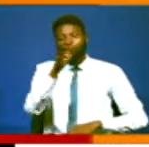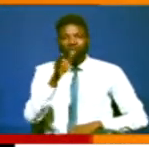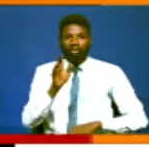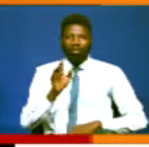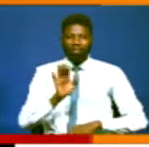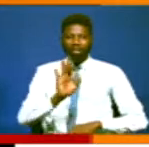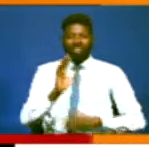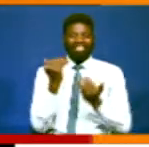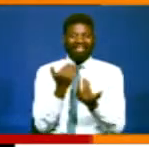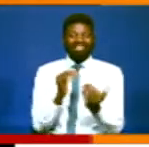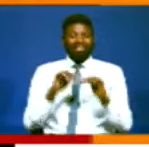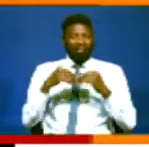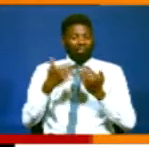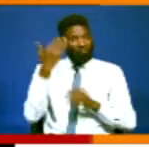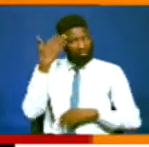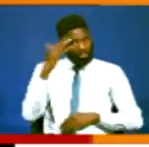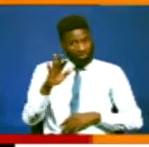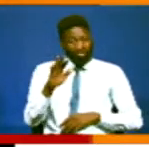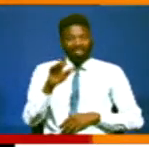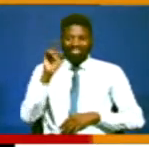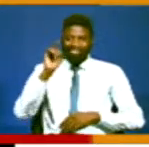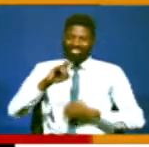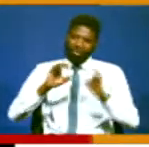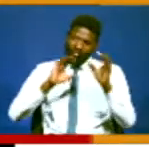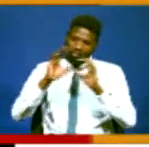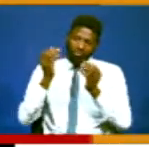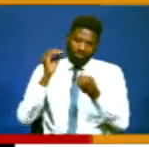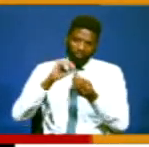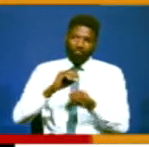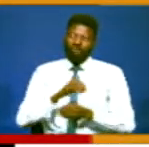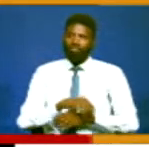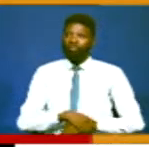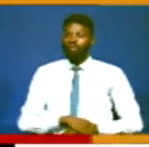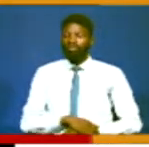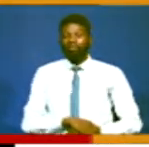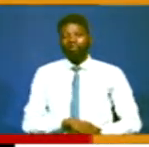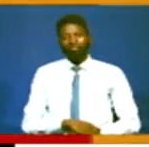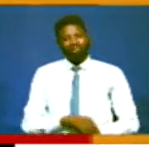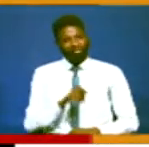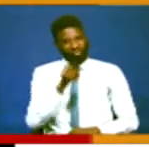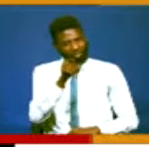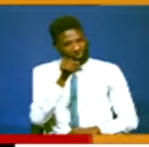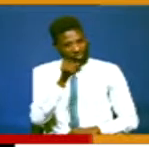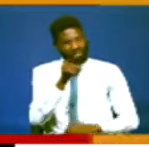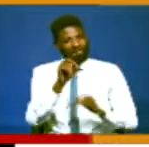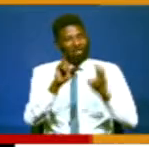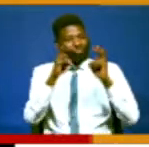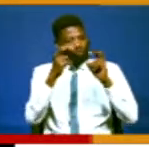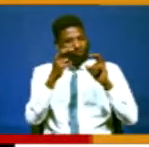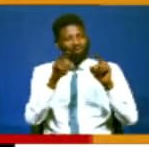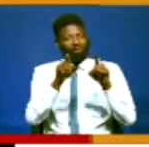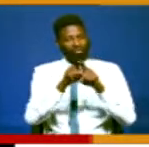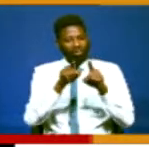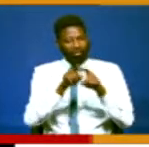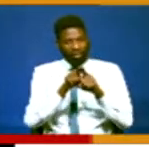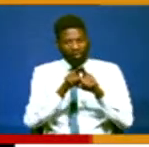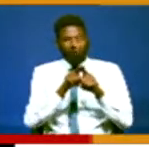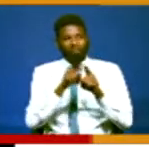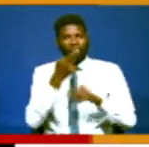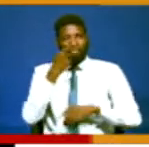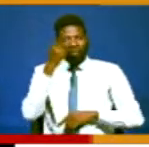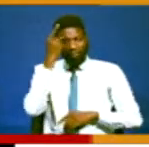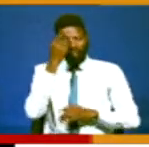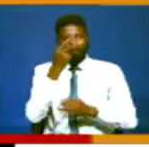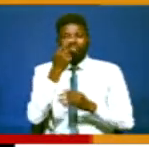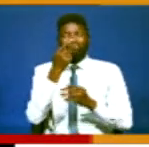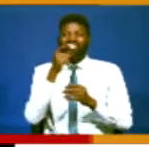zaidi. Ni nataka nikulete tu kuhusiana na swala hilo la wazazi wanafaa kupewa ama kutayarishwa mapema